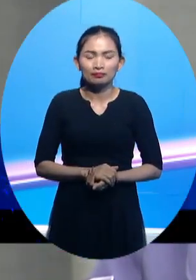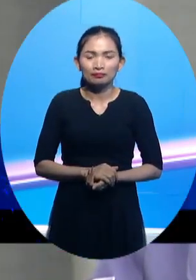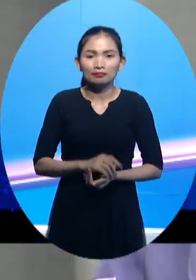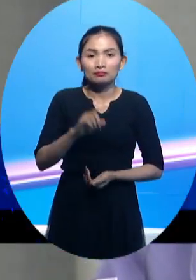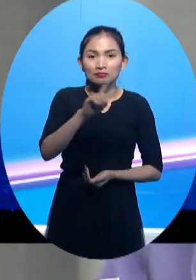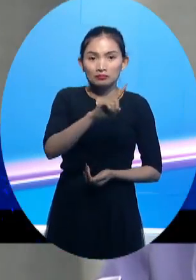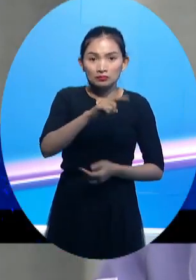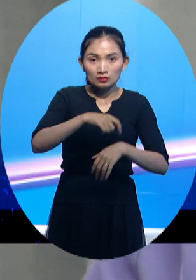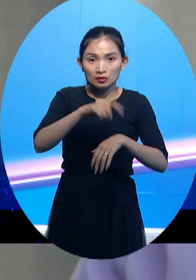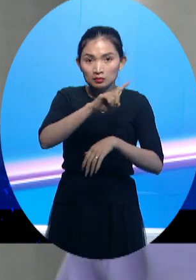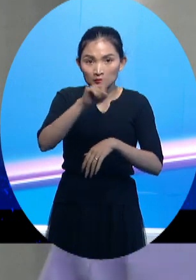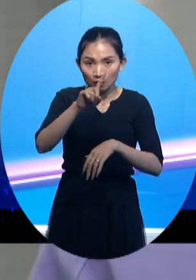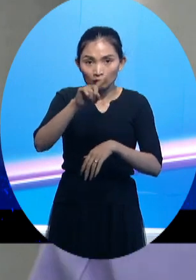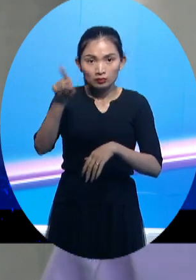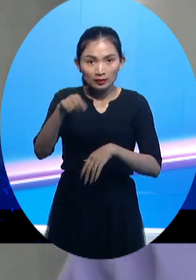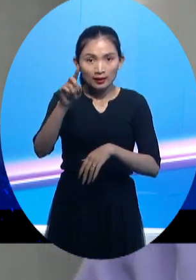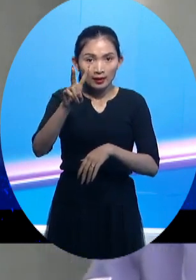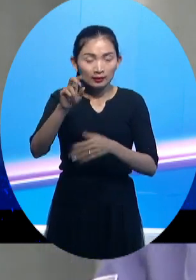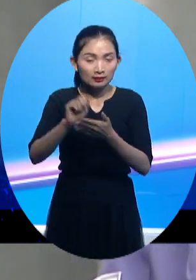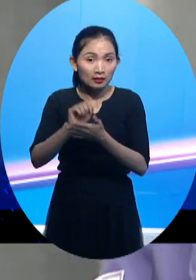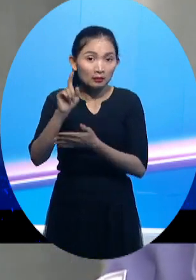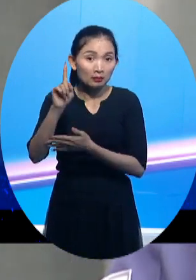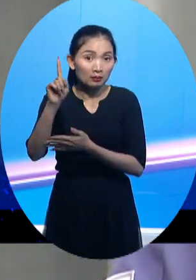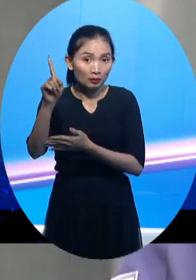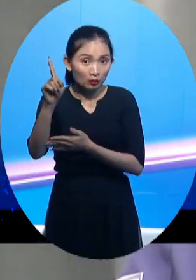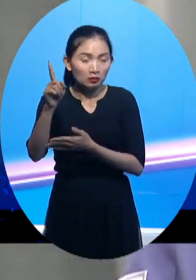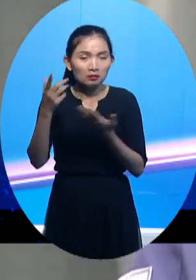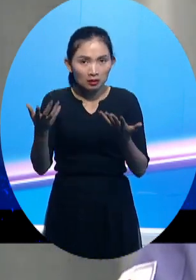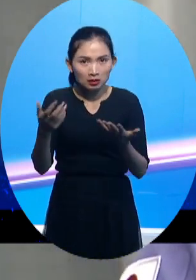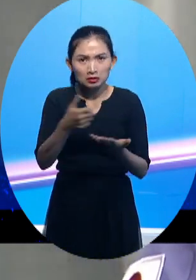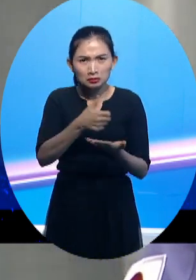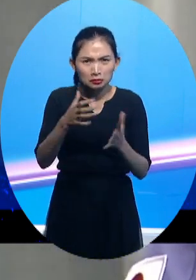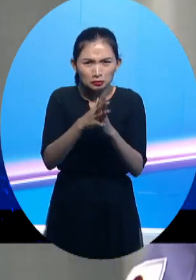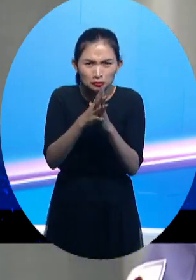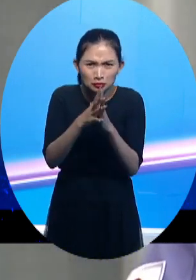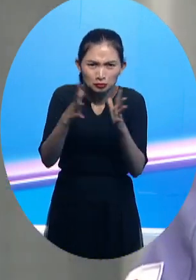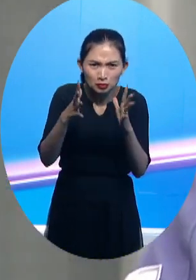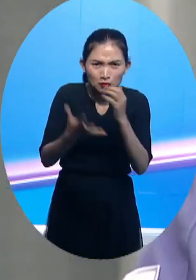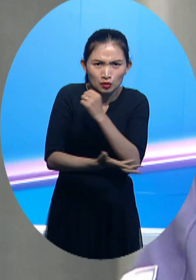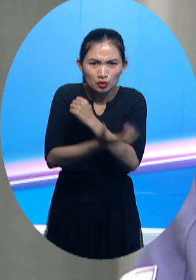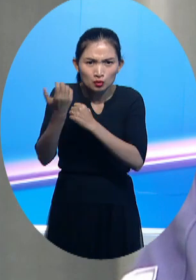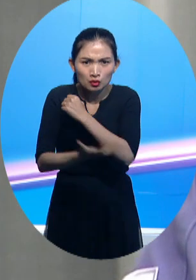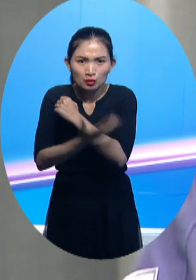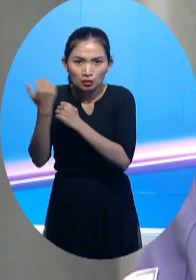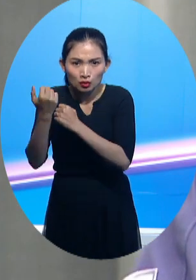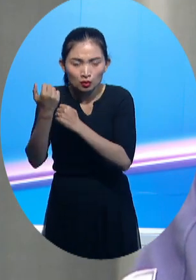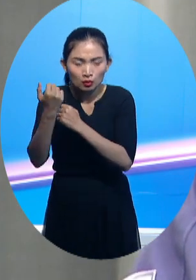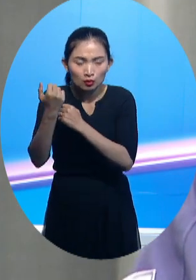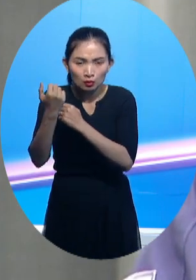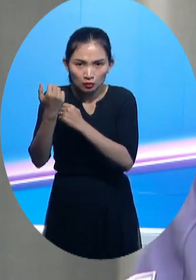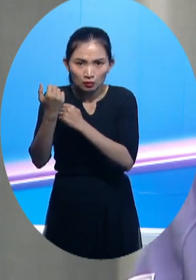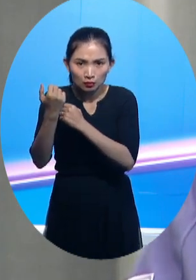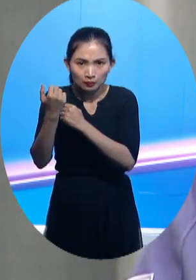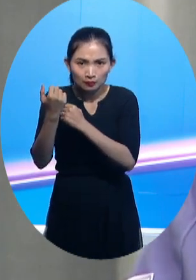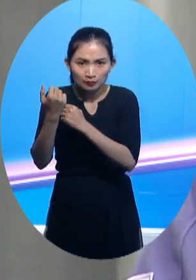ngày 2 tháng 1 Các cơ quan chức năng đã sơ tán 57 Ngà người tại 955 địa điểm tại các tỉnh chịu ảnh hưởng của trận động